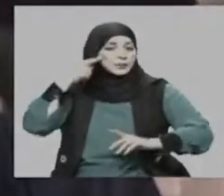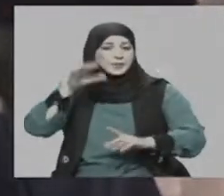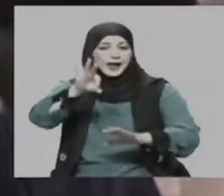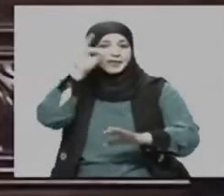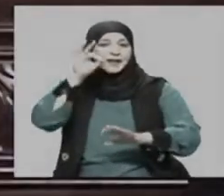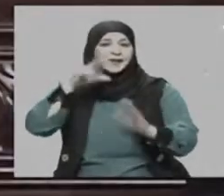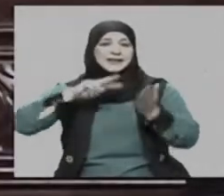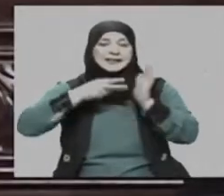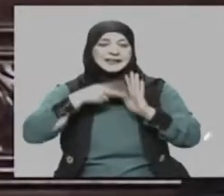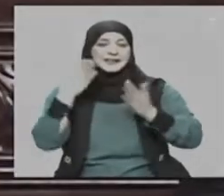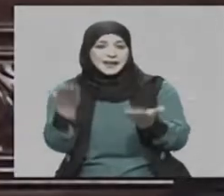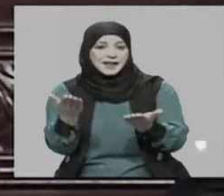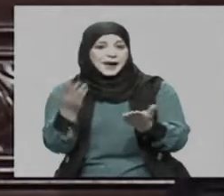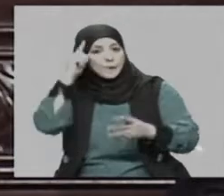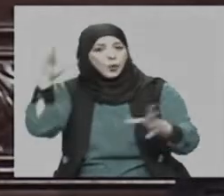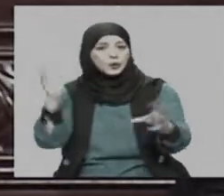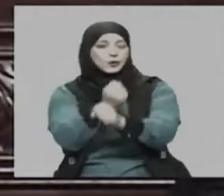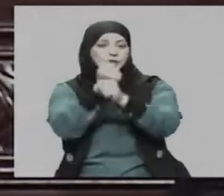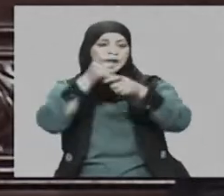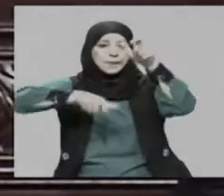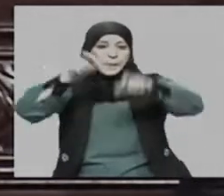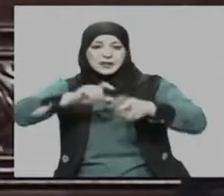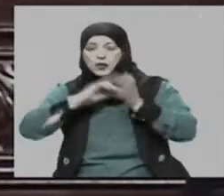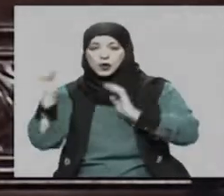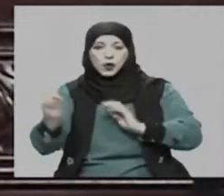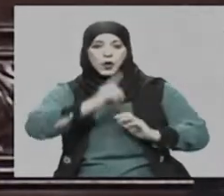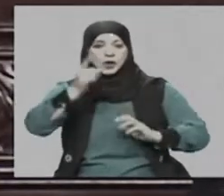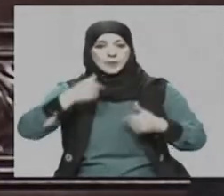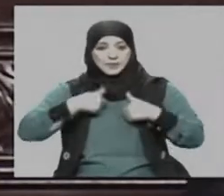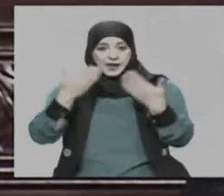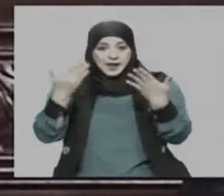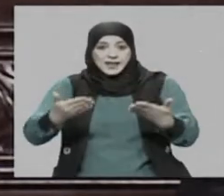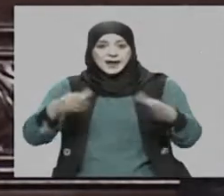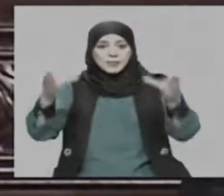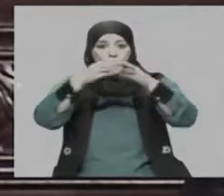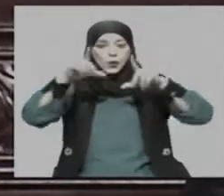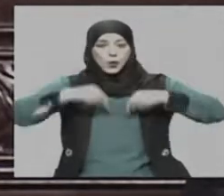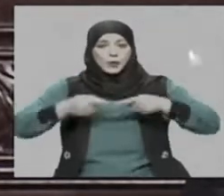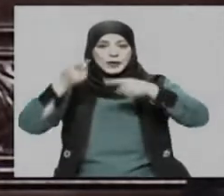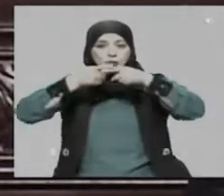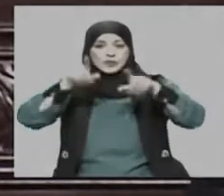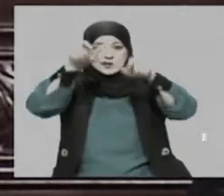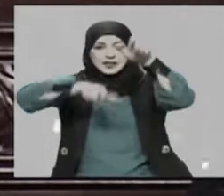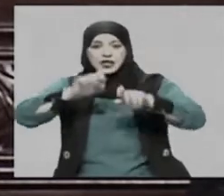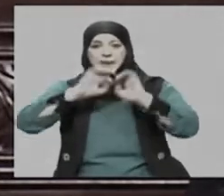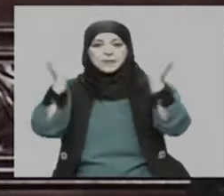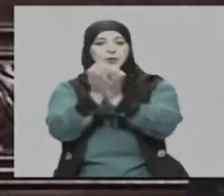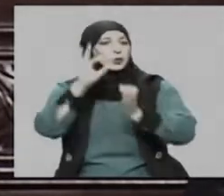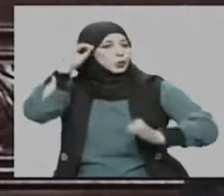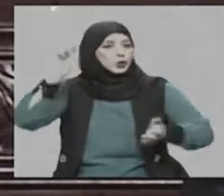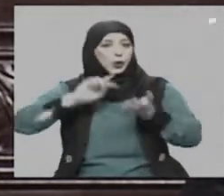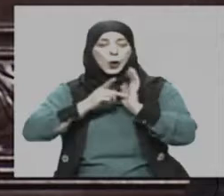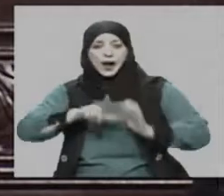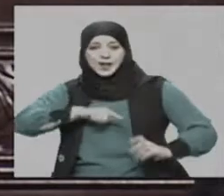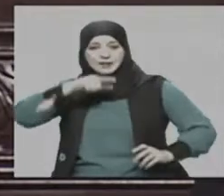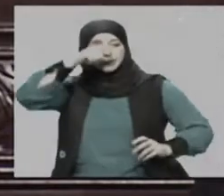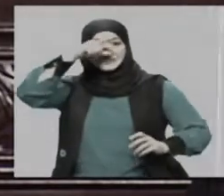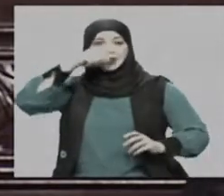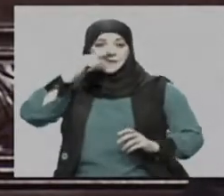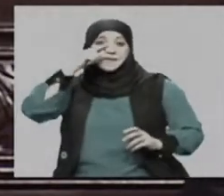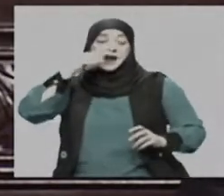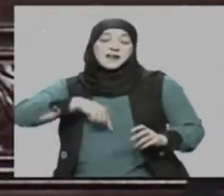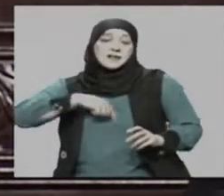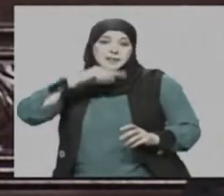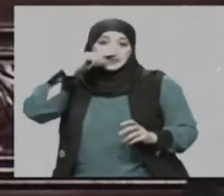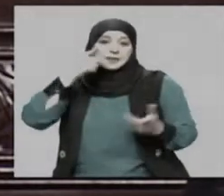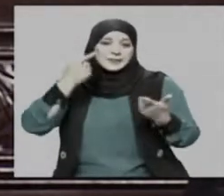هذاك. هذا الحكومة وكل الشعب التونسي يسمو يفخر به. هذا اللي واجهناه